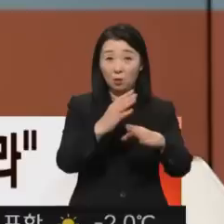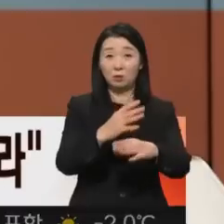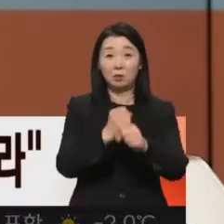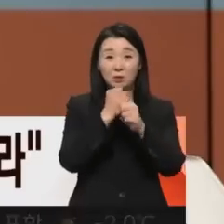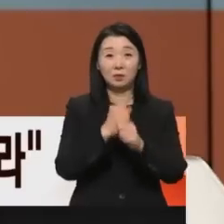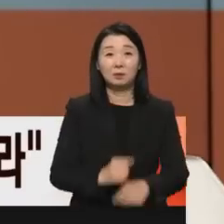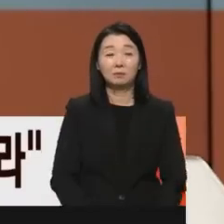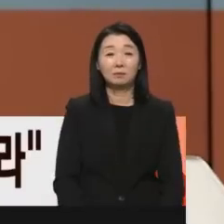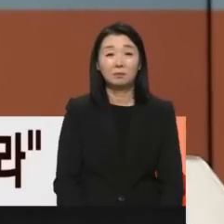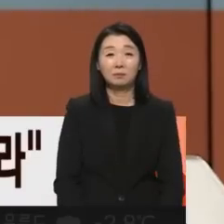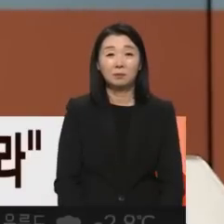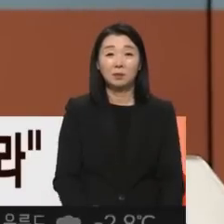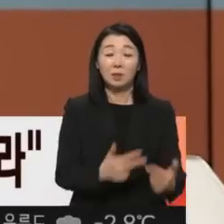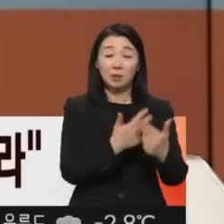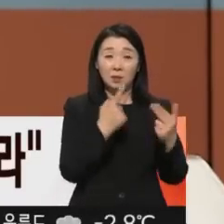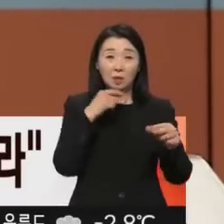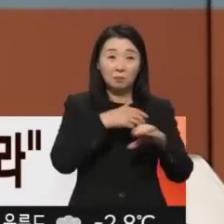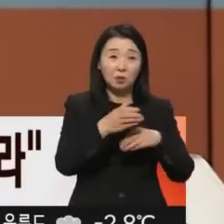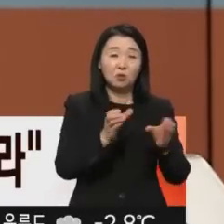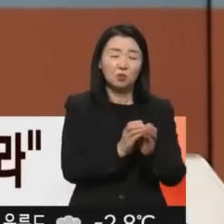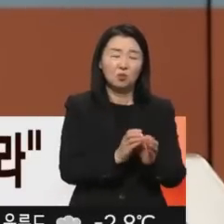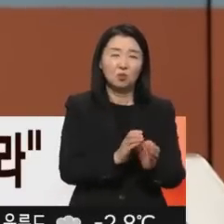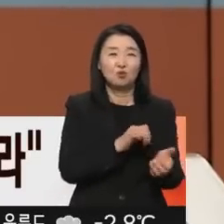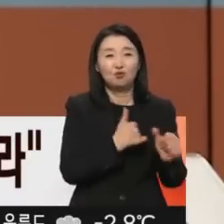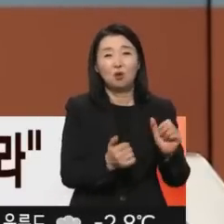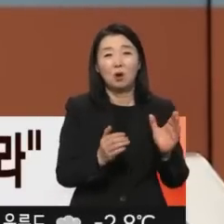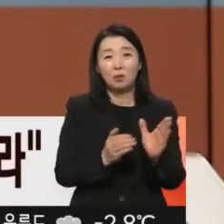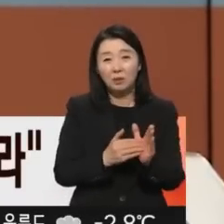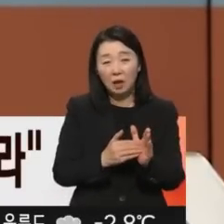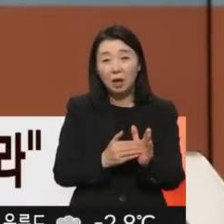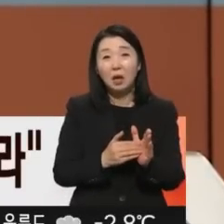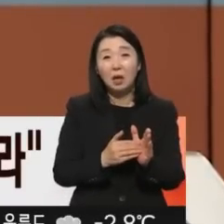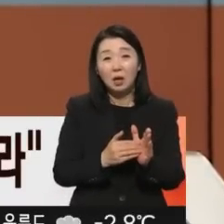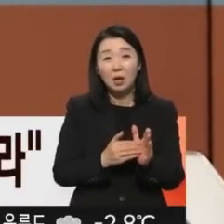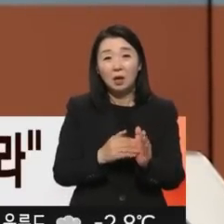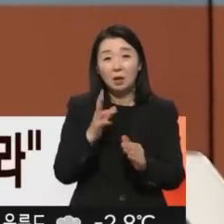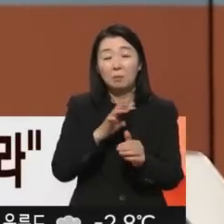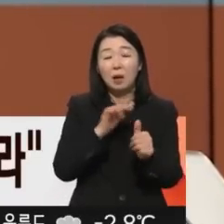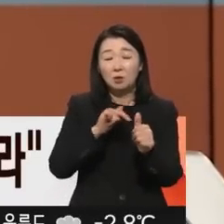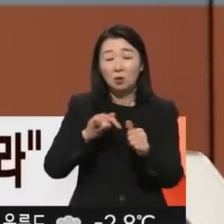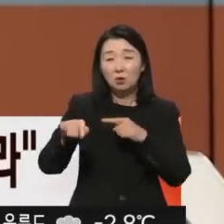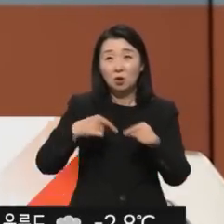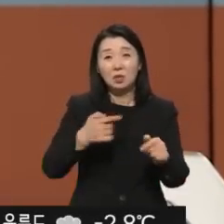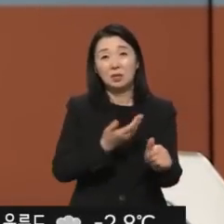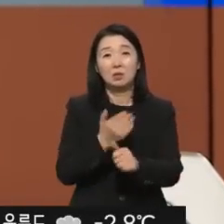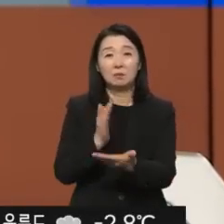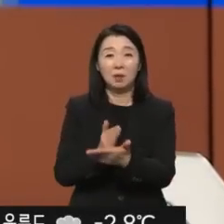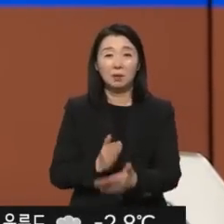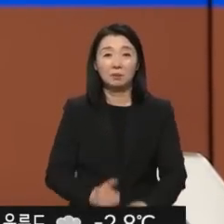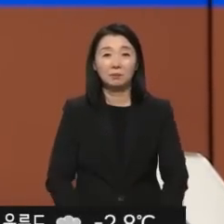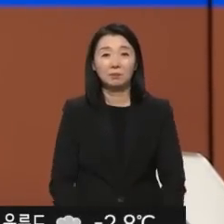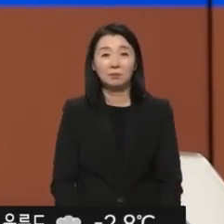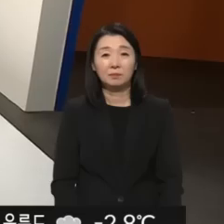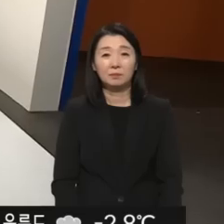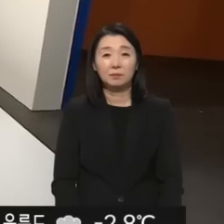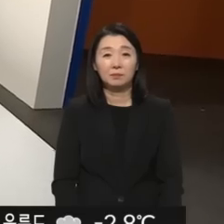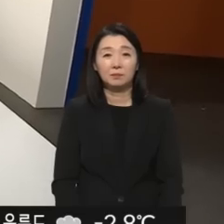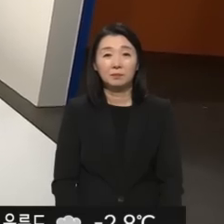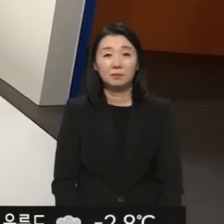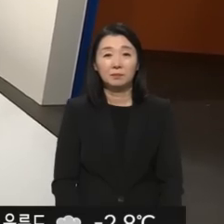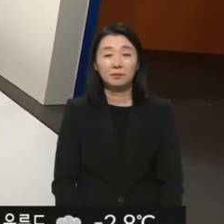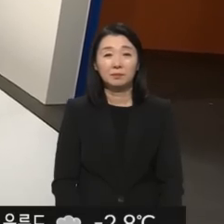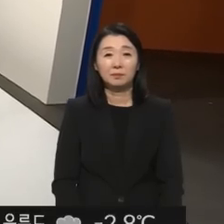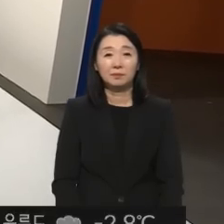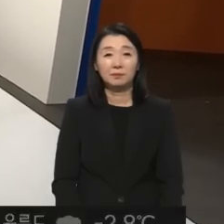정리하겠습니다. 이재명 민주주의 질식, 박지원 국정원 정치 끌어들이지 말라로 제목을 잡겠습니다.